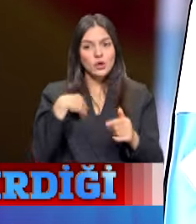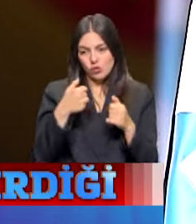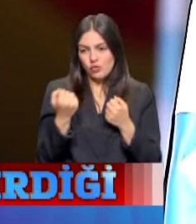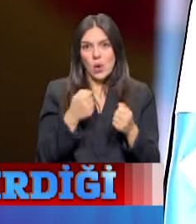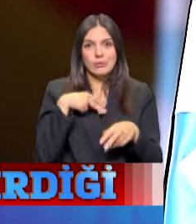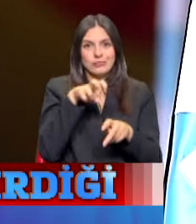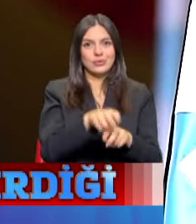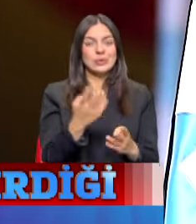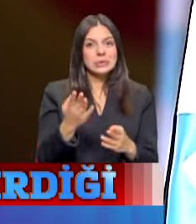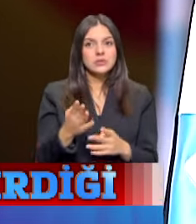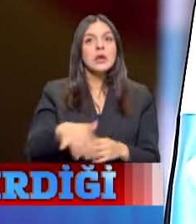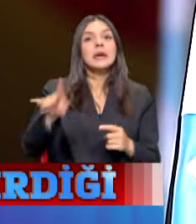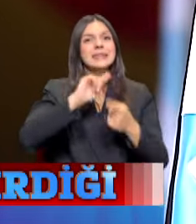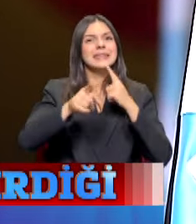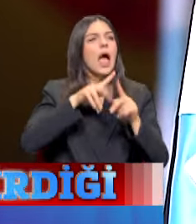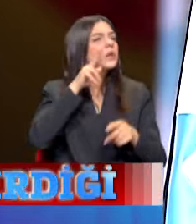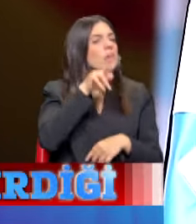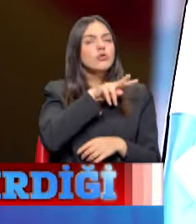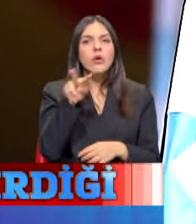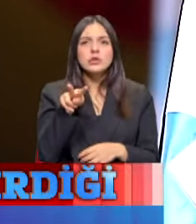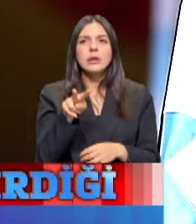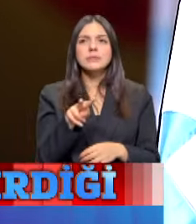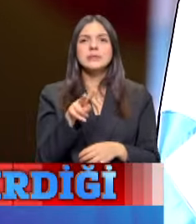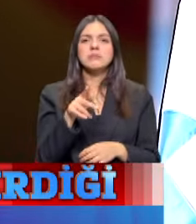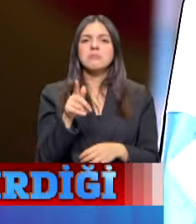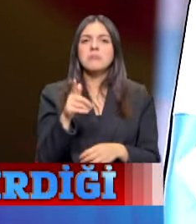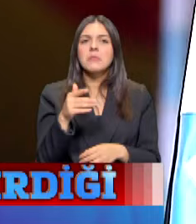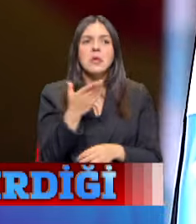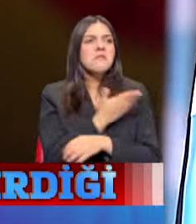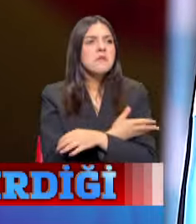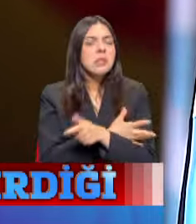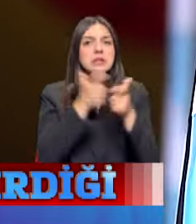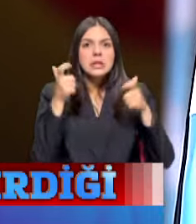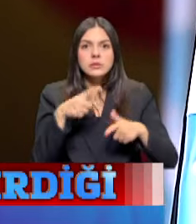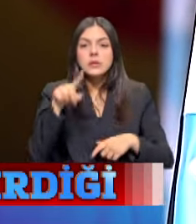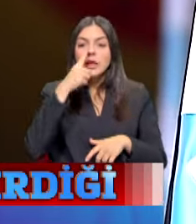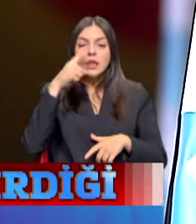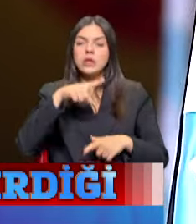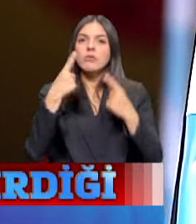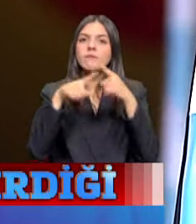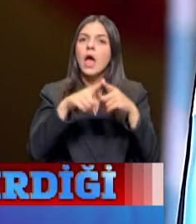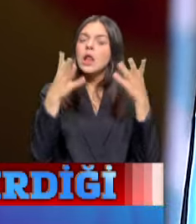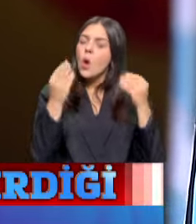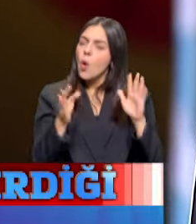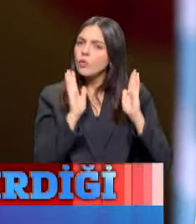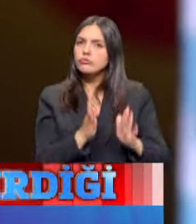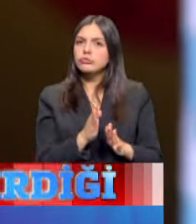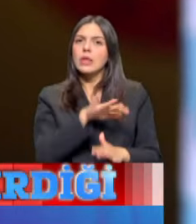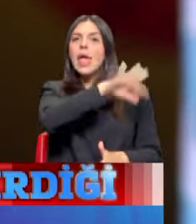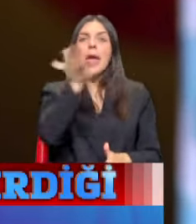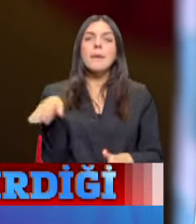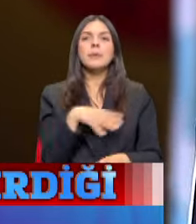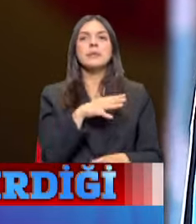yolcularıyız. Siyasi görüşlerimiz, kökenlerimiz, inançlarımız farklı olsa da